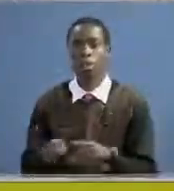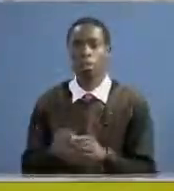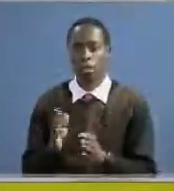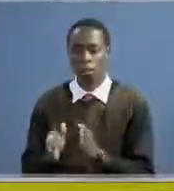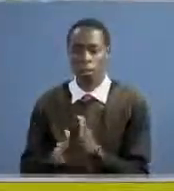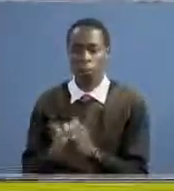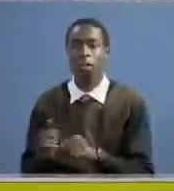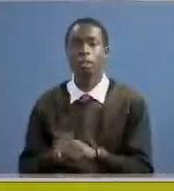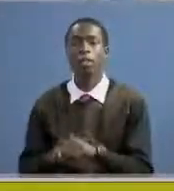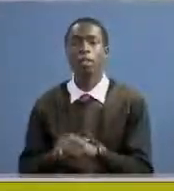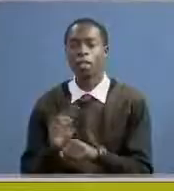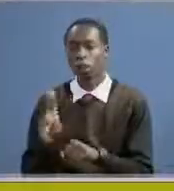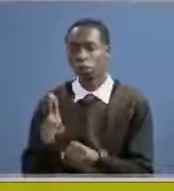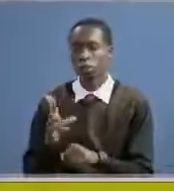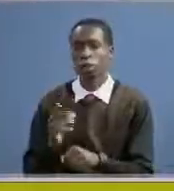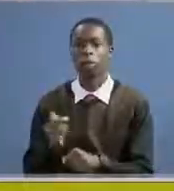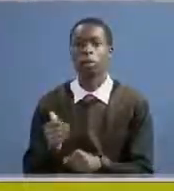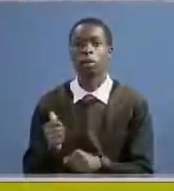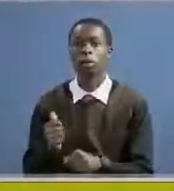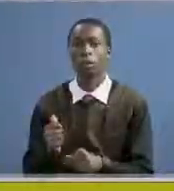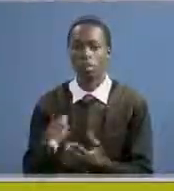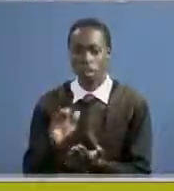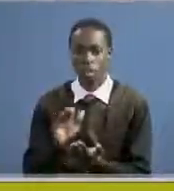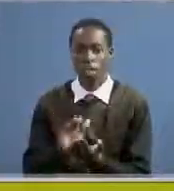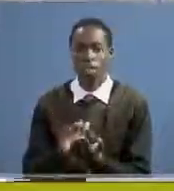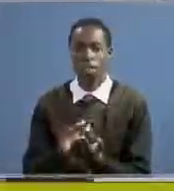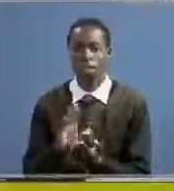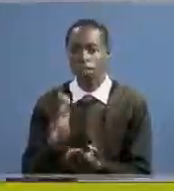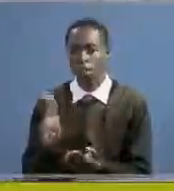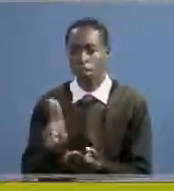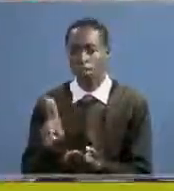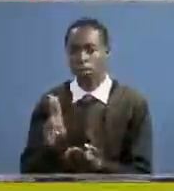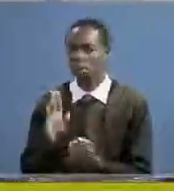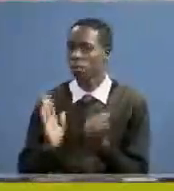kwa wakati utumizi wa fedha waweza kupunguza utumiaji